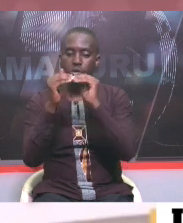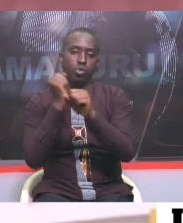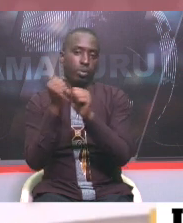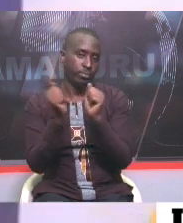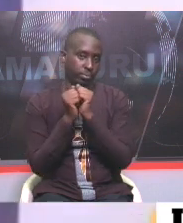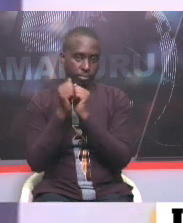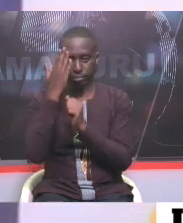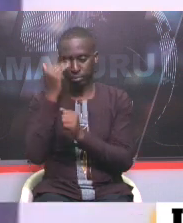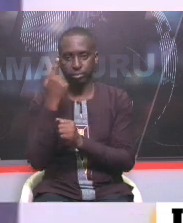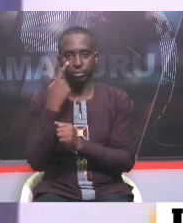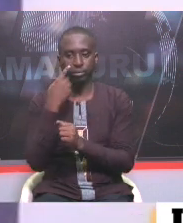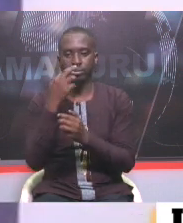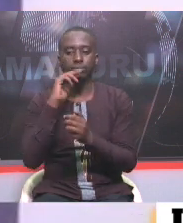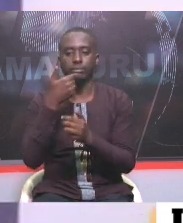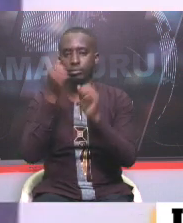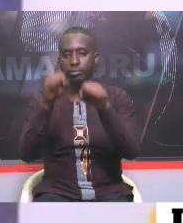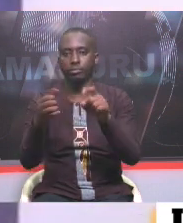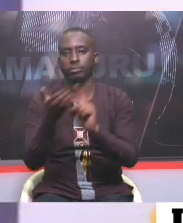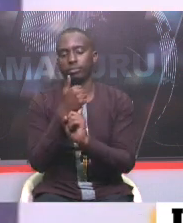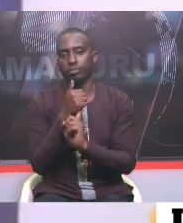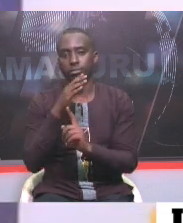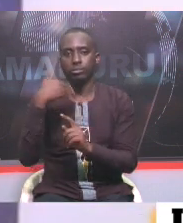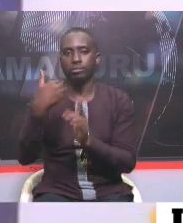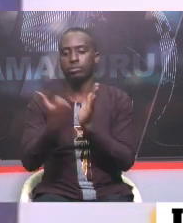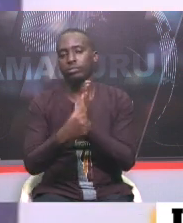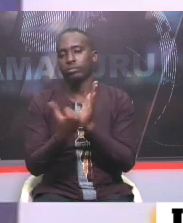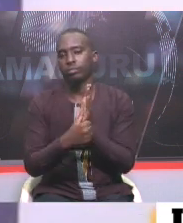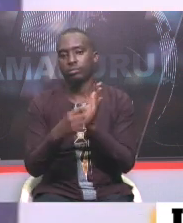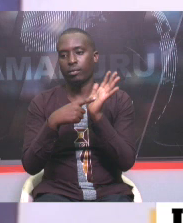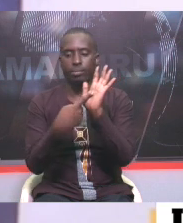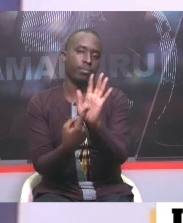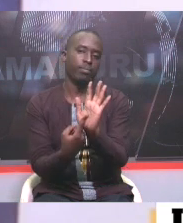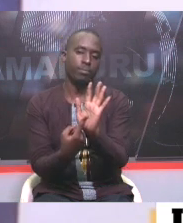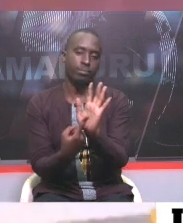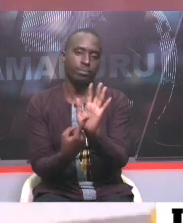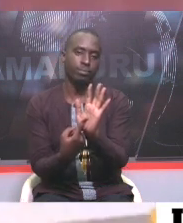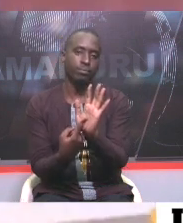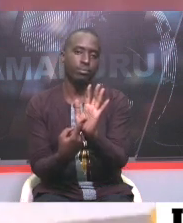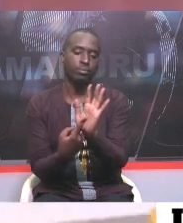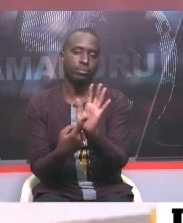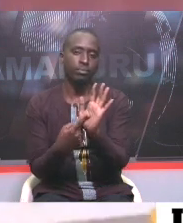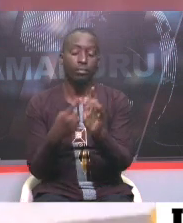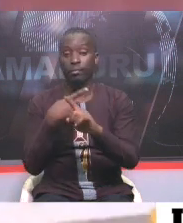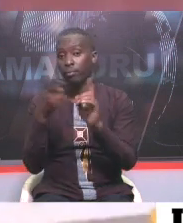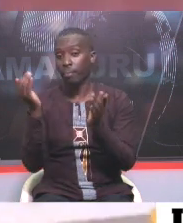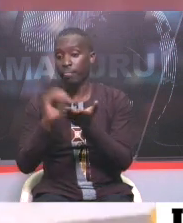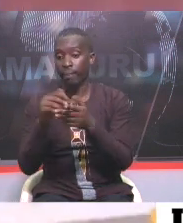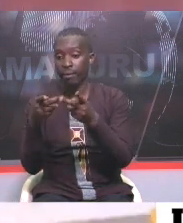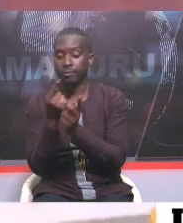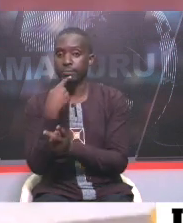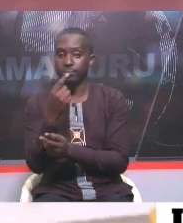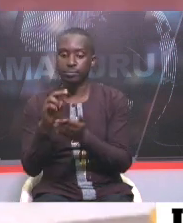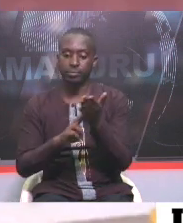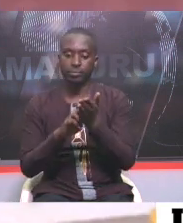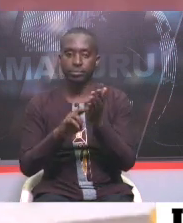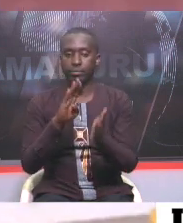ngo turebe igisubizo gishobora kuboneka kuri buri kibazo cyagaragaye nanone ariko hari aho bavuze ku